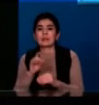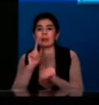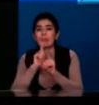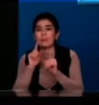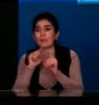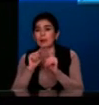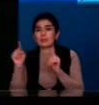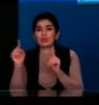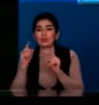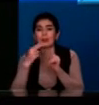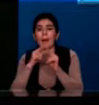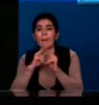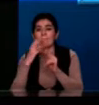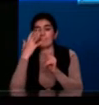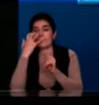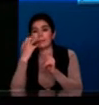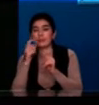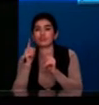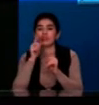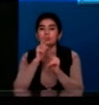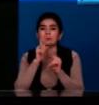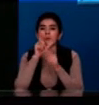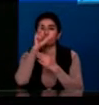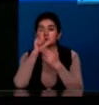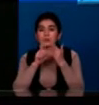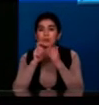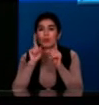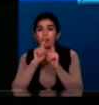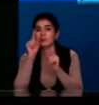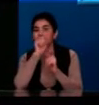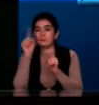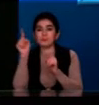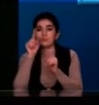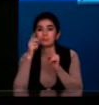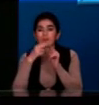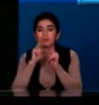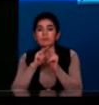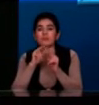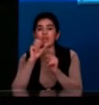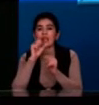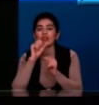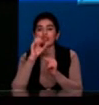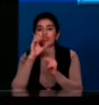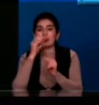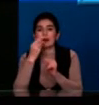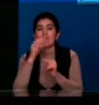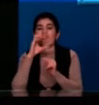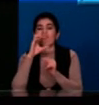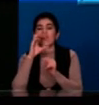расстояния между рисунком и между текстом, то есть границы рисунков. Это H-space и